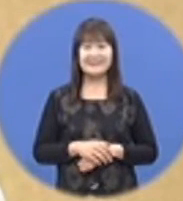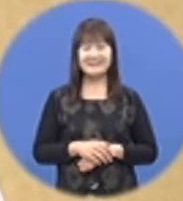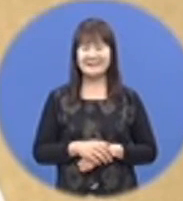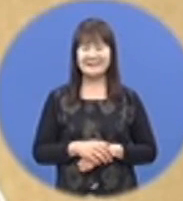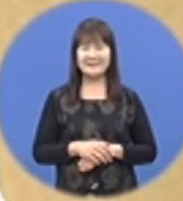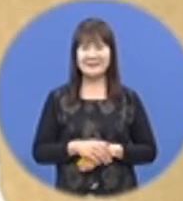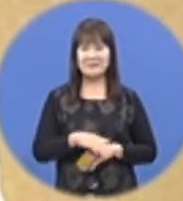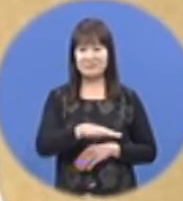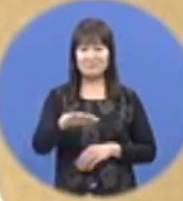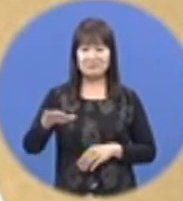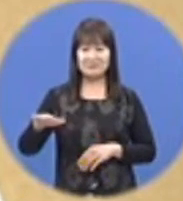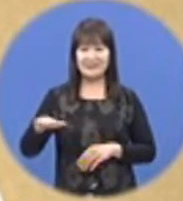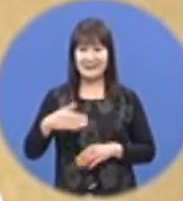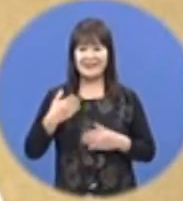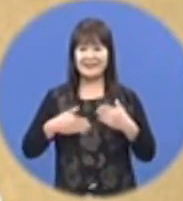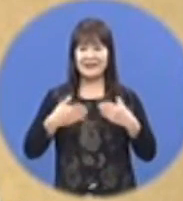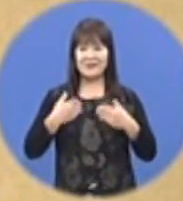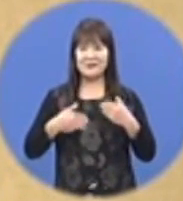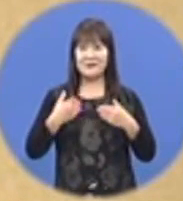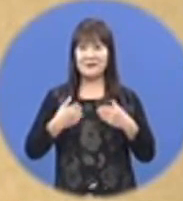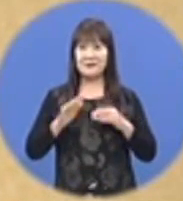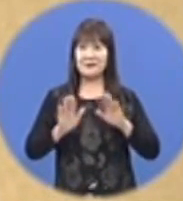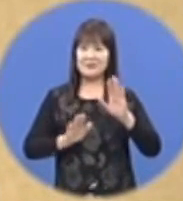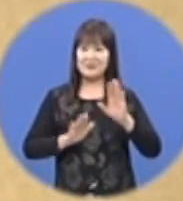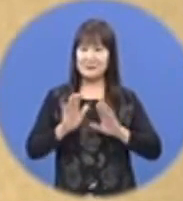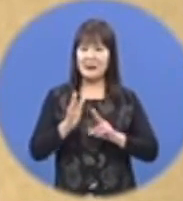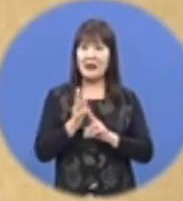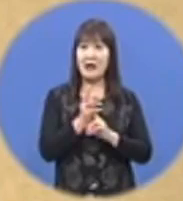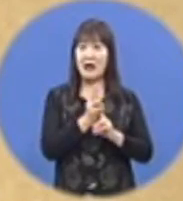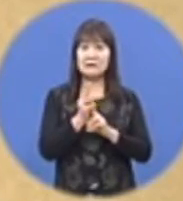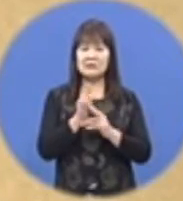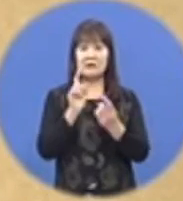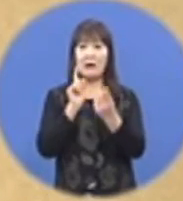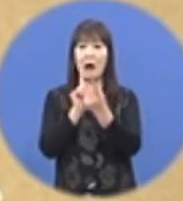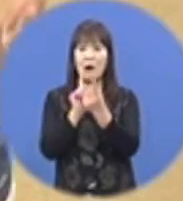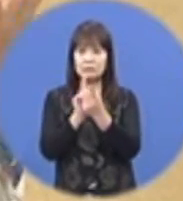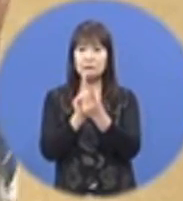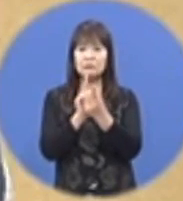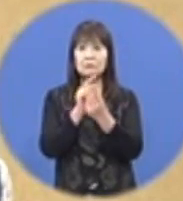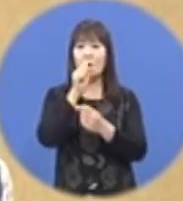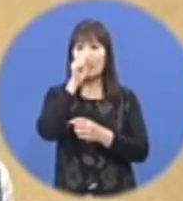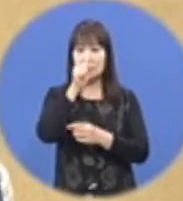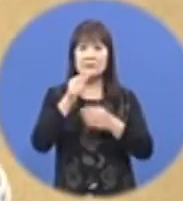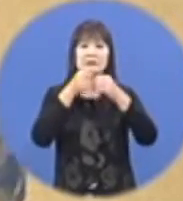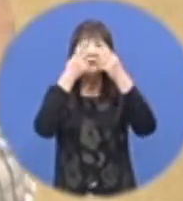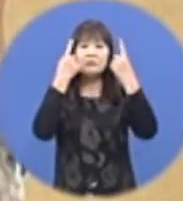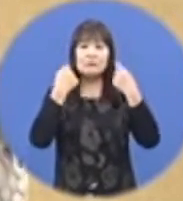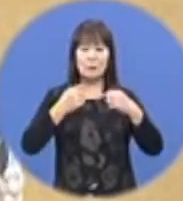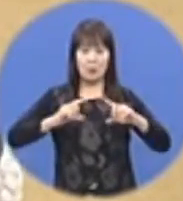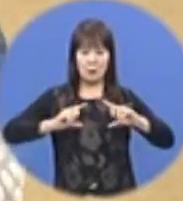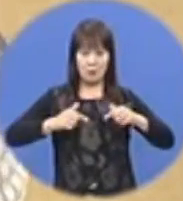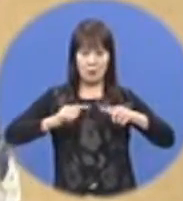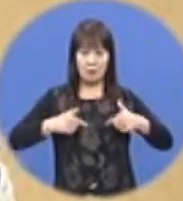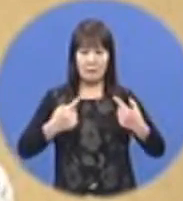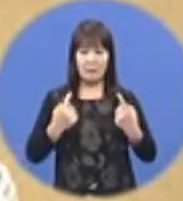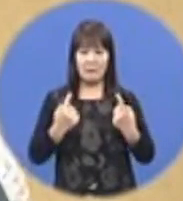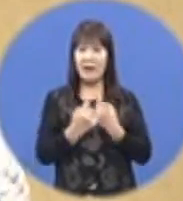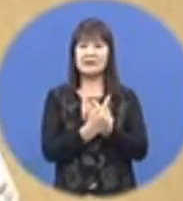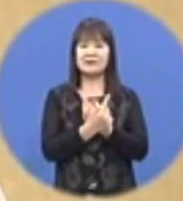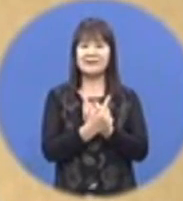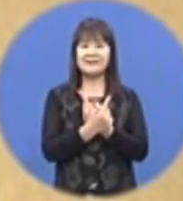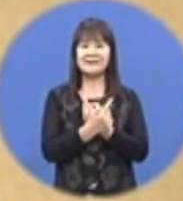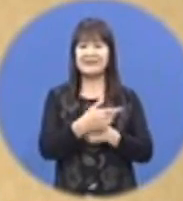いやー、皆さん楽しそうですね。まあ、忍者に会えるのはもちろんのこと、自分自身がこの忍者に変身でき